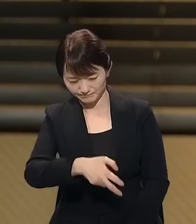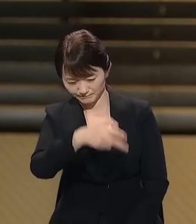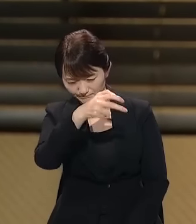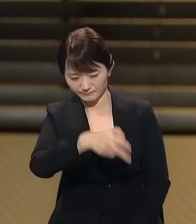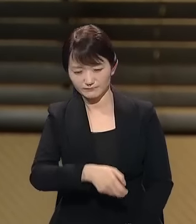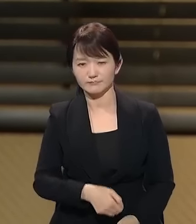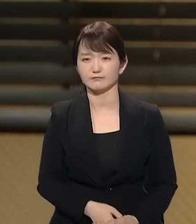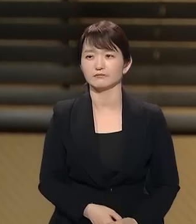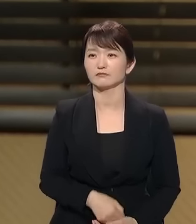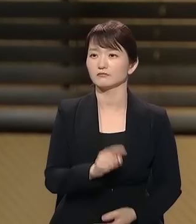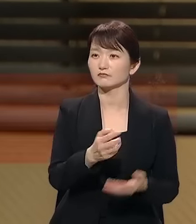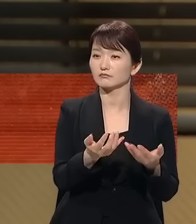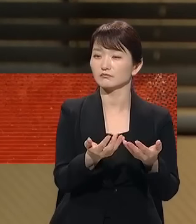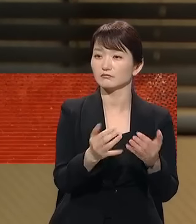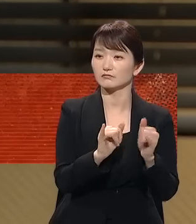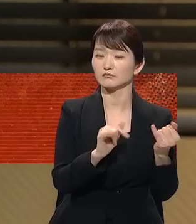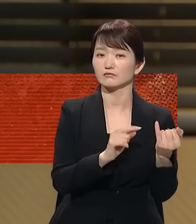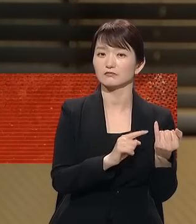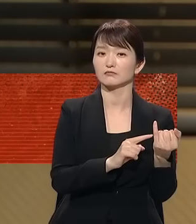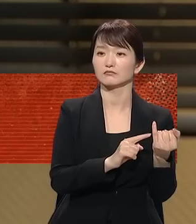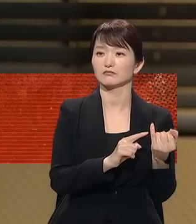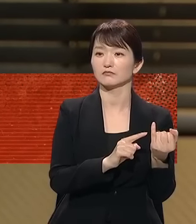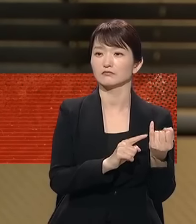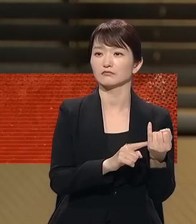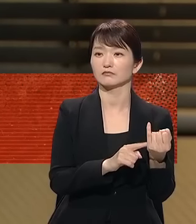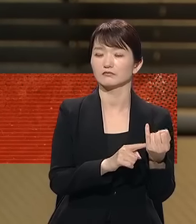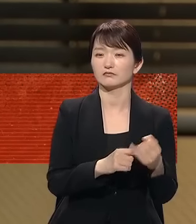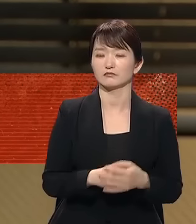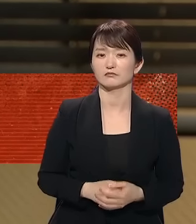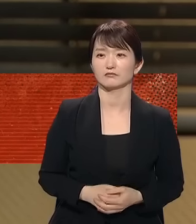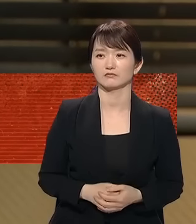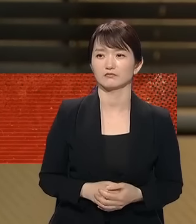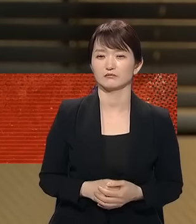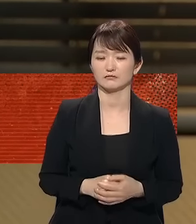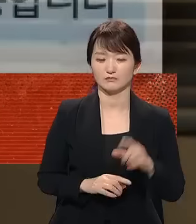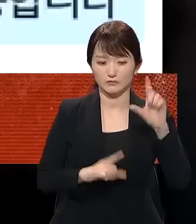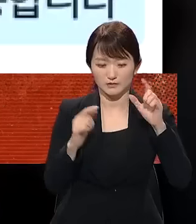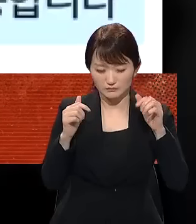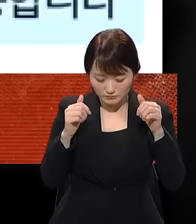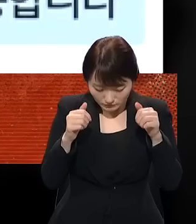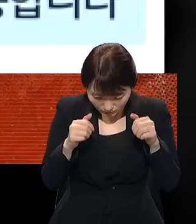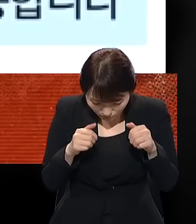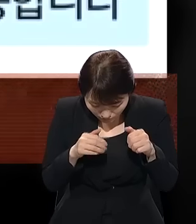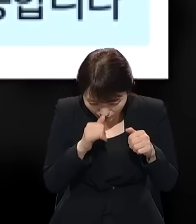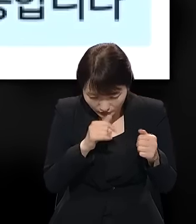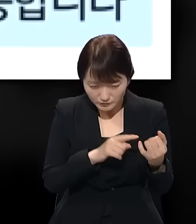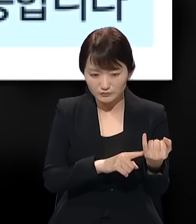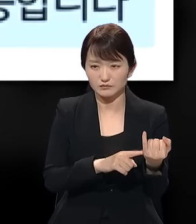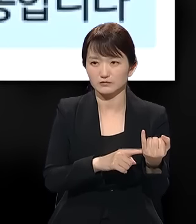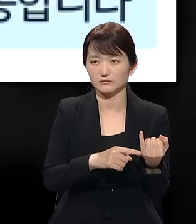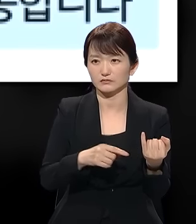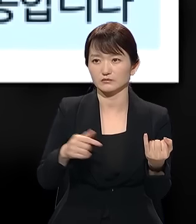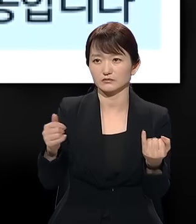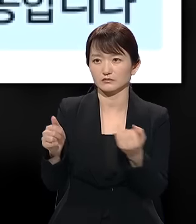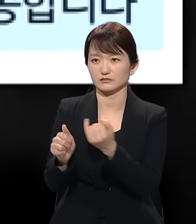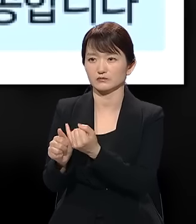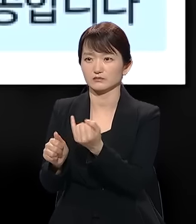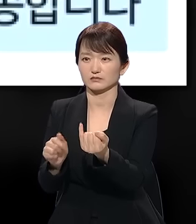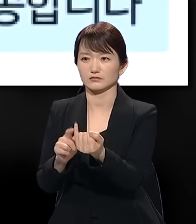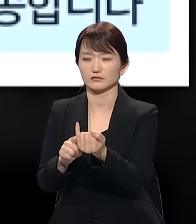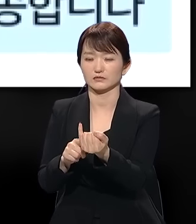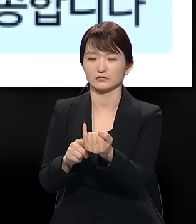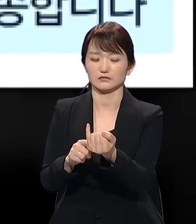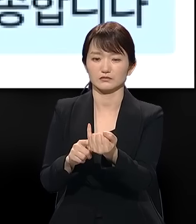또 가다 어떤 직원은 좀 일하다 보면 이렇게 약간 그 구부정해질 수 있잖아요. 예예. 그랬더니 강영욱 씨 아내가 의자에 거의 누워서